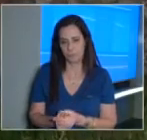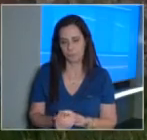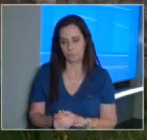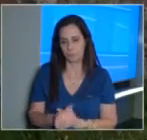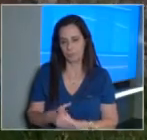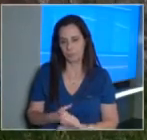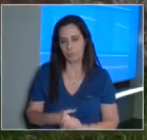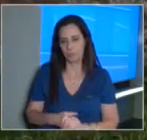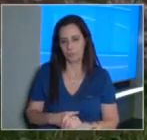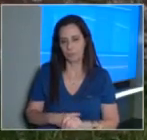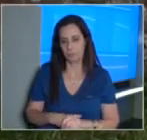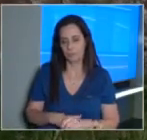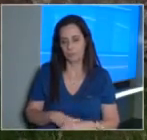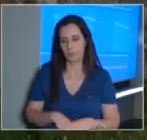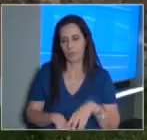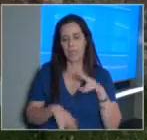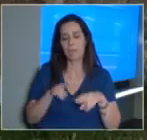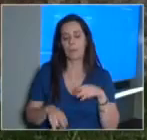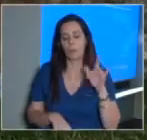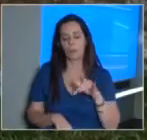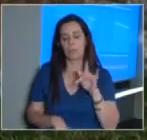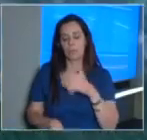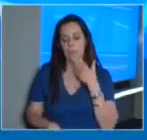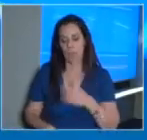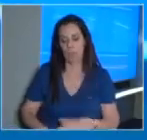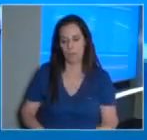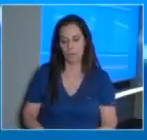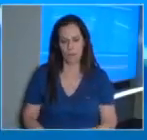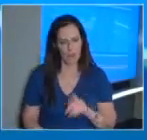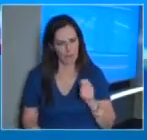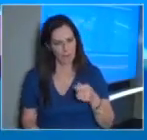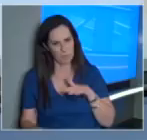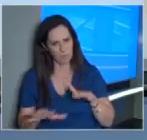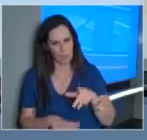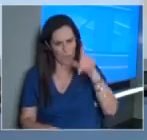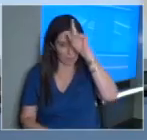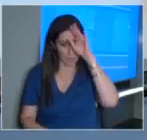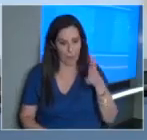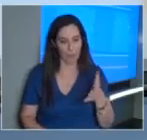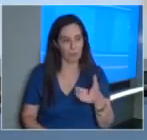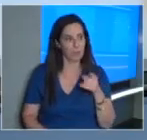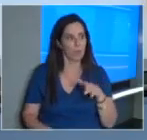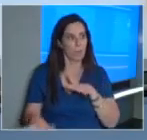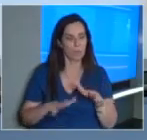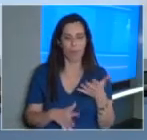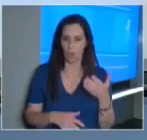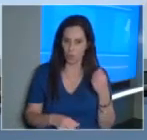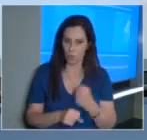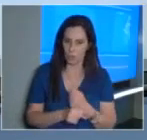התבודדות וההתקפות נגד ישראל כסוג של האנטישמיות. יגאל, דווקא ממשלת גרמניה היא ממשלה